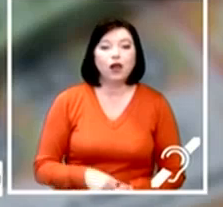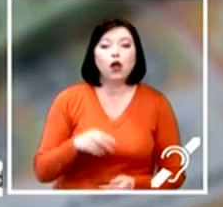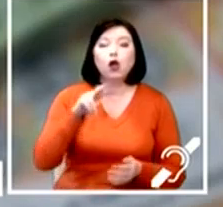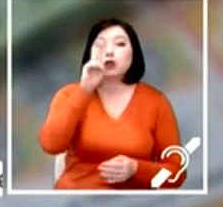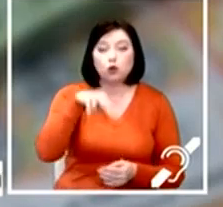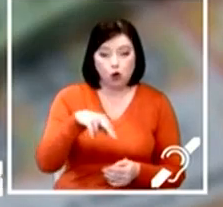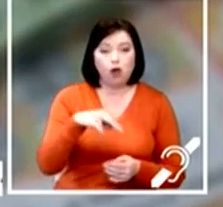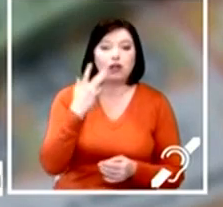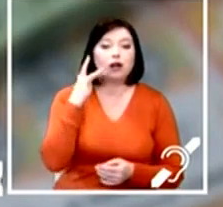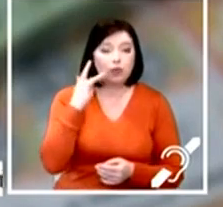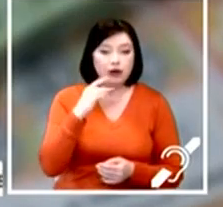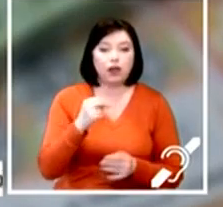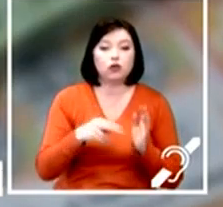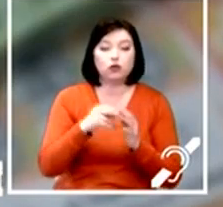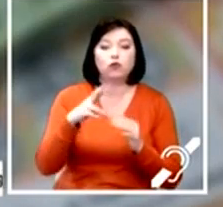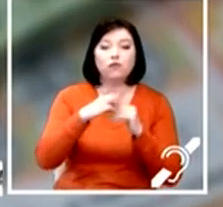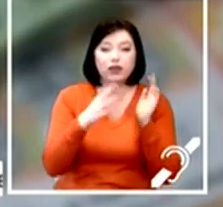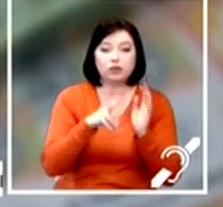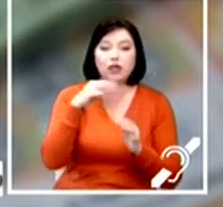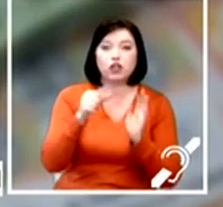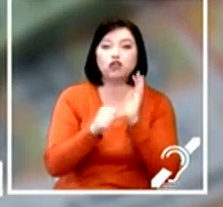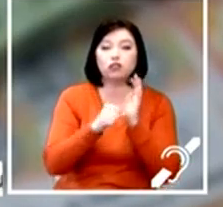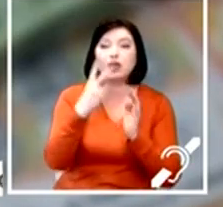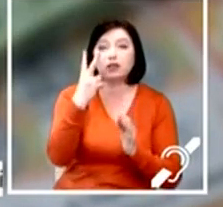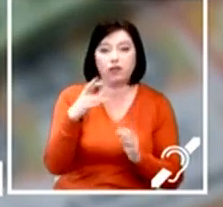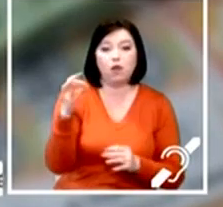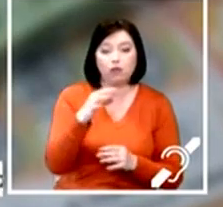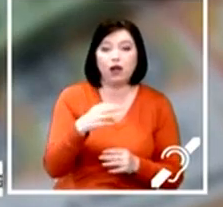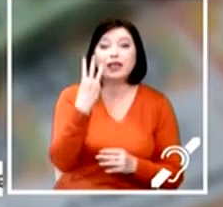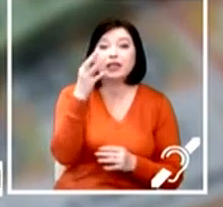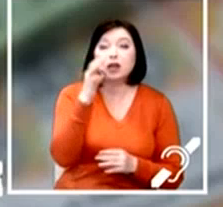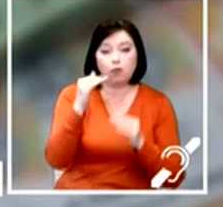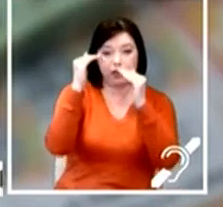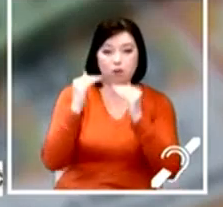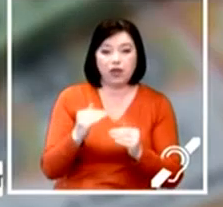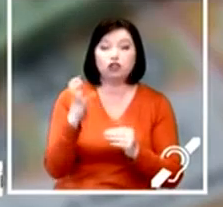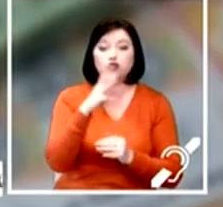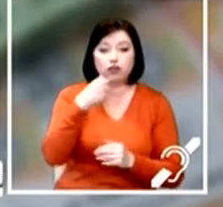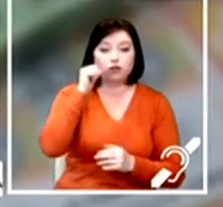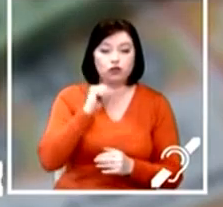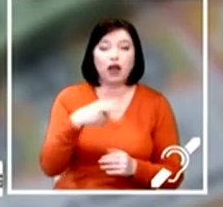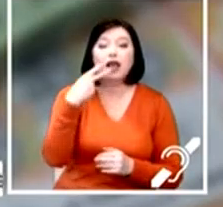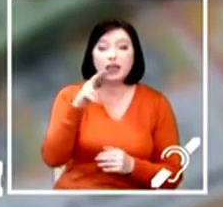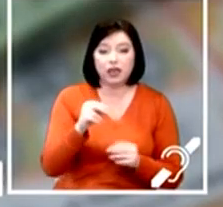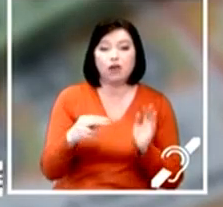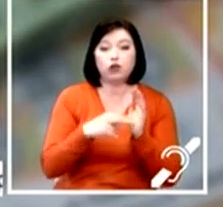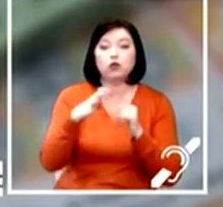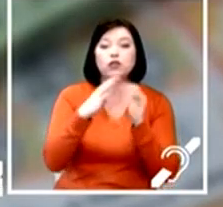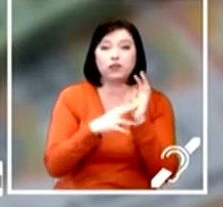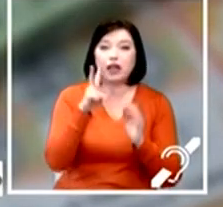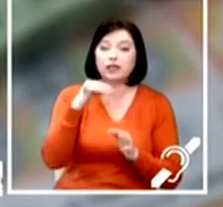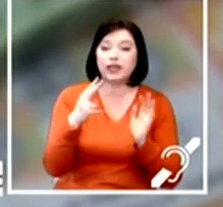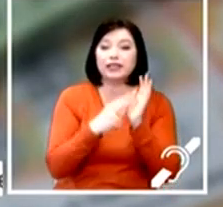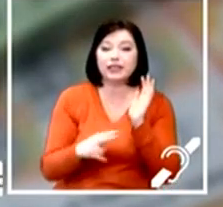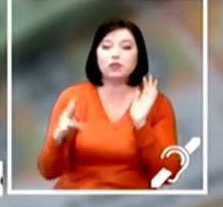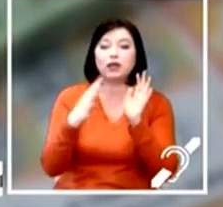Valoarea dolarului american scade la 18 lei și 62 de bani, cu 3 bani mai puțin decât ieri. Moneda europeană ajunge la